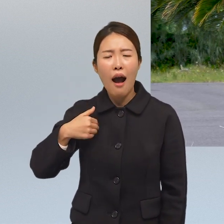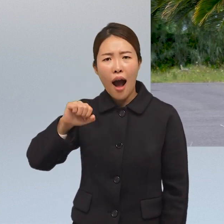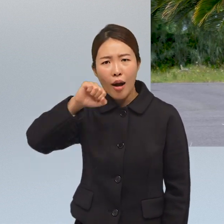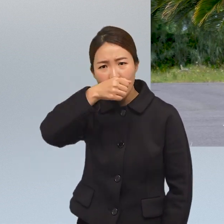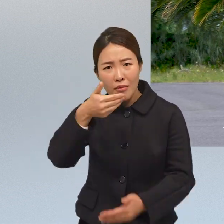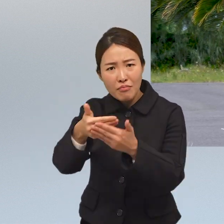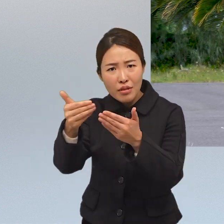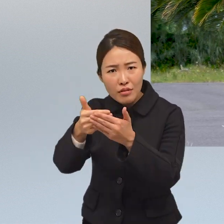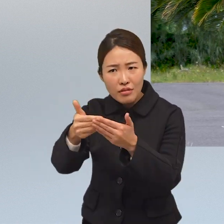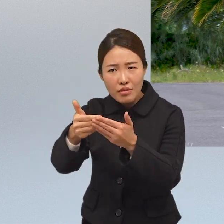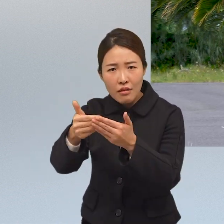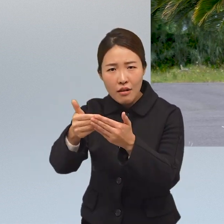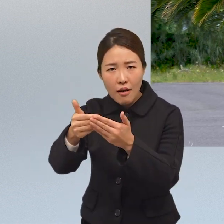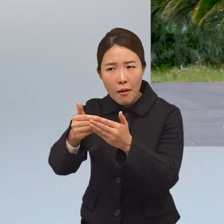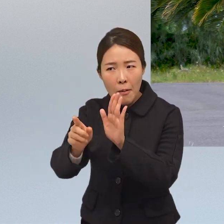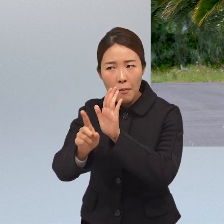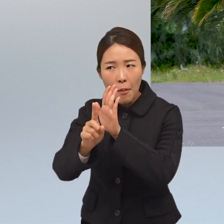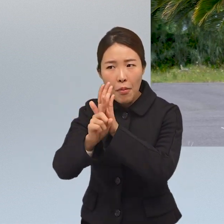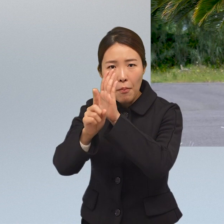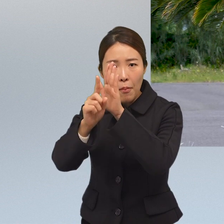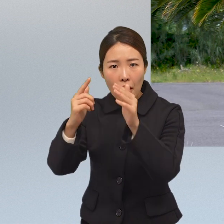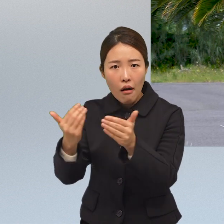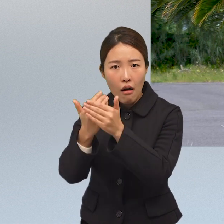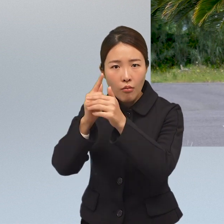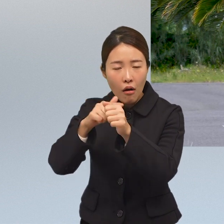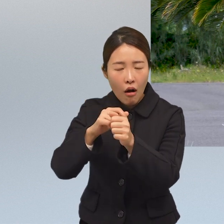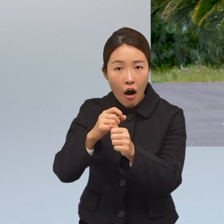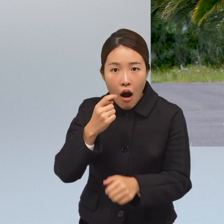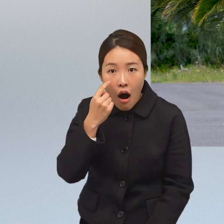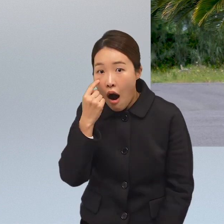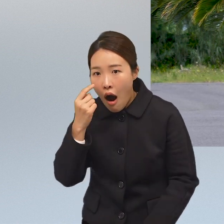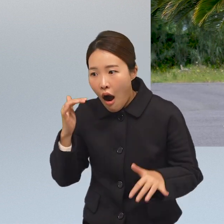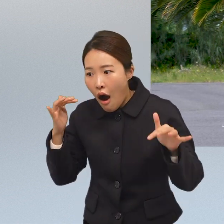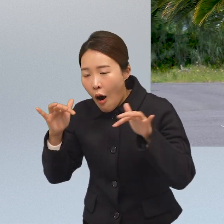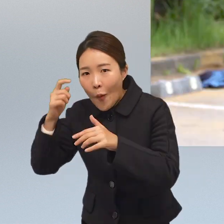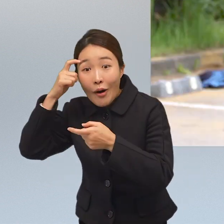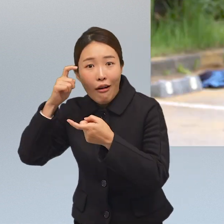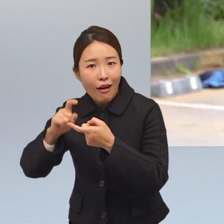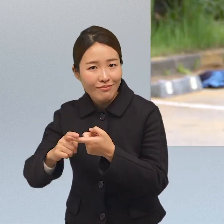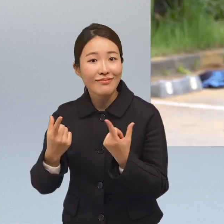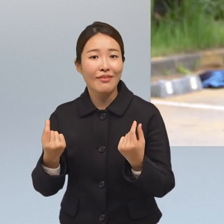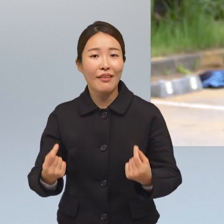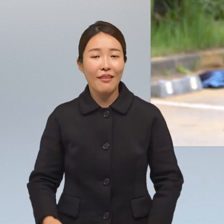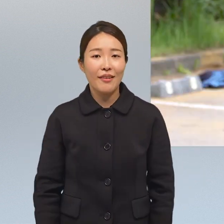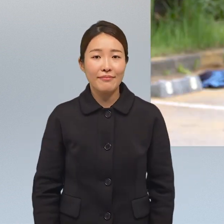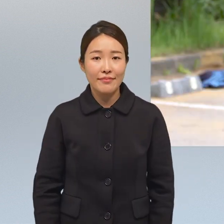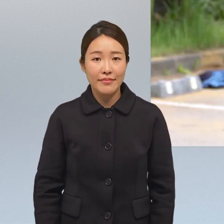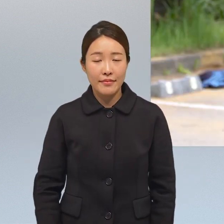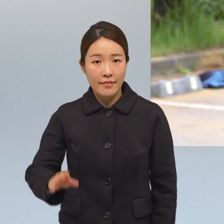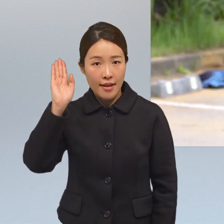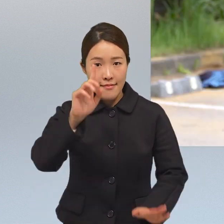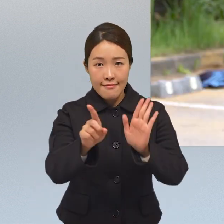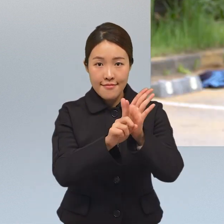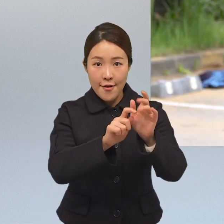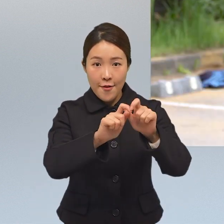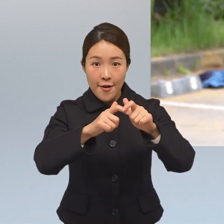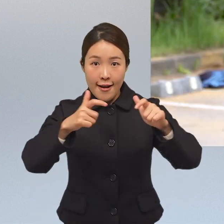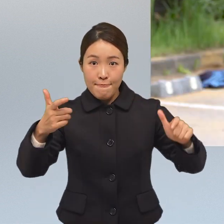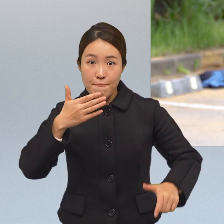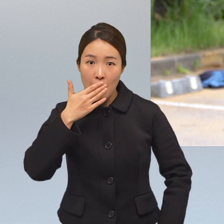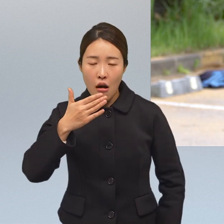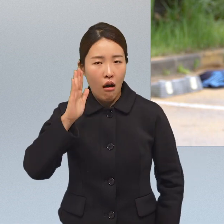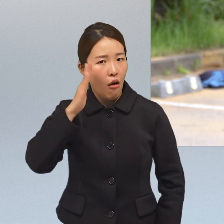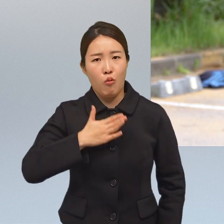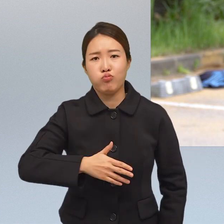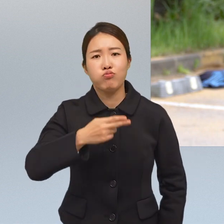이제 굉장히 지금 꽃 피어나고 있는 저는 네. 시기라는 생각을 많이 하고 있습니다. 확장 가능성은 정말 예측할 수 없는 것